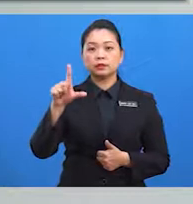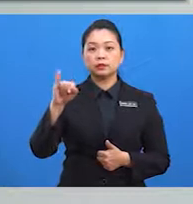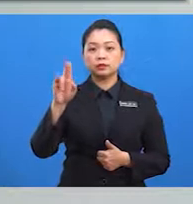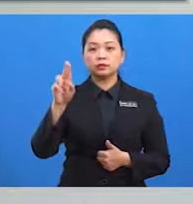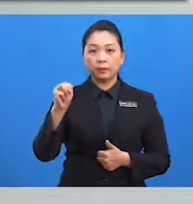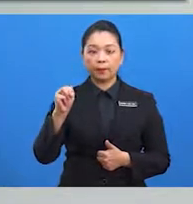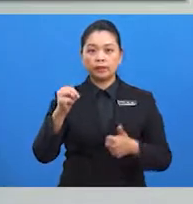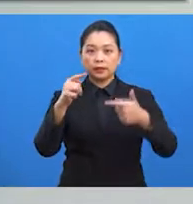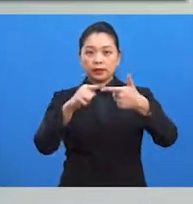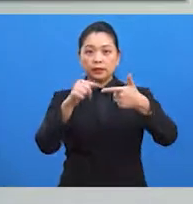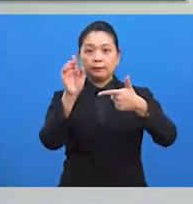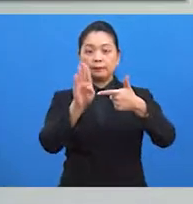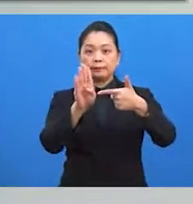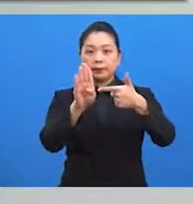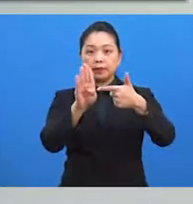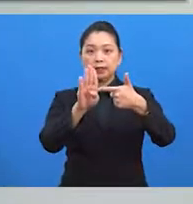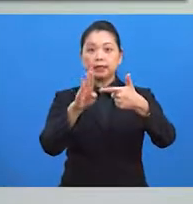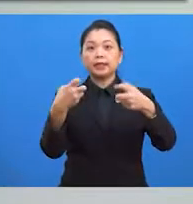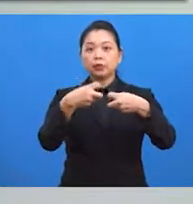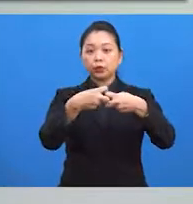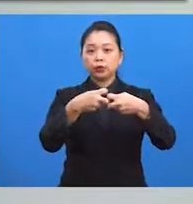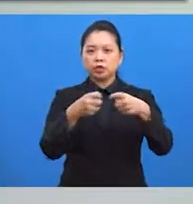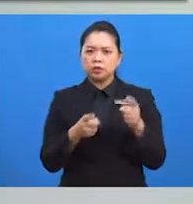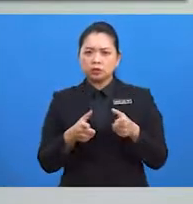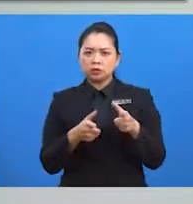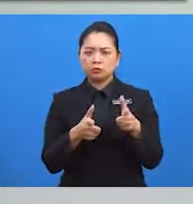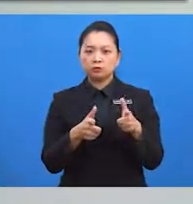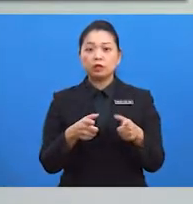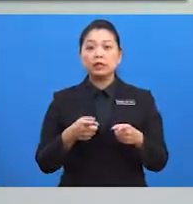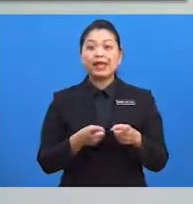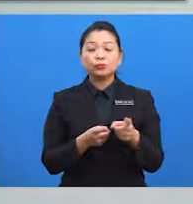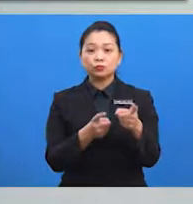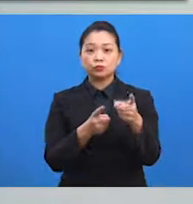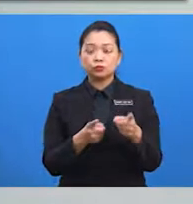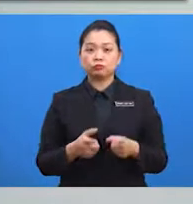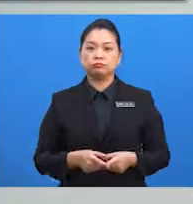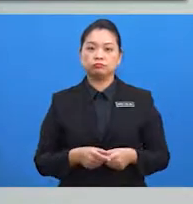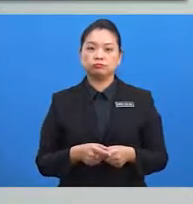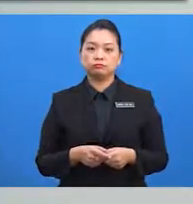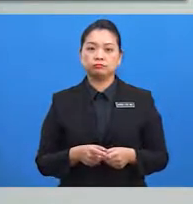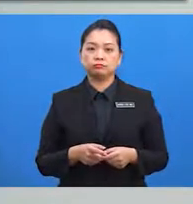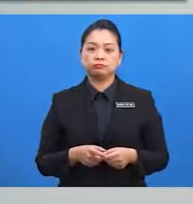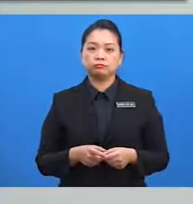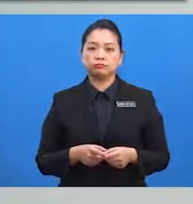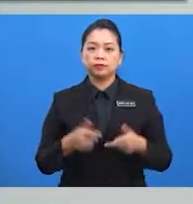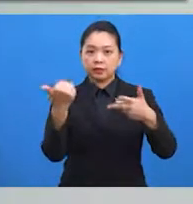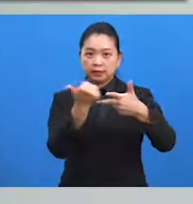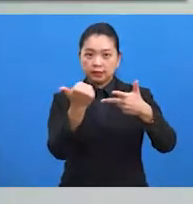bila crown yang berhala Juki Nggi sinar gamma yelah gelombang